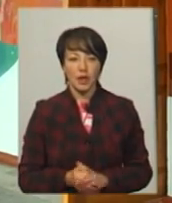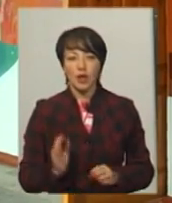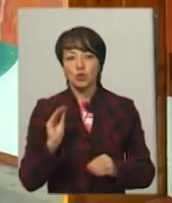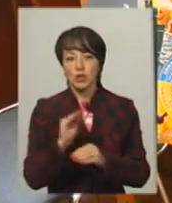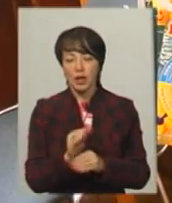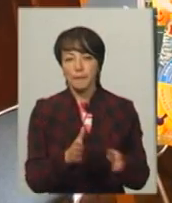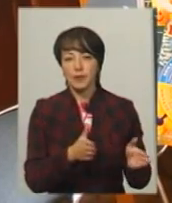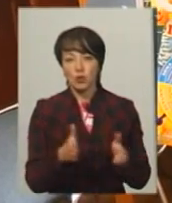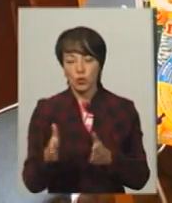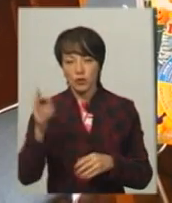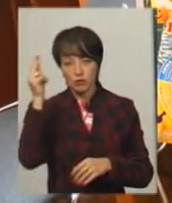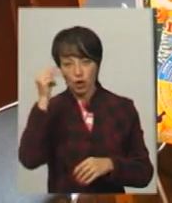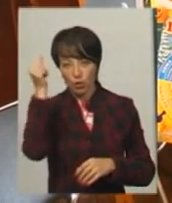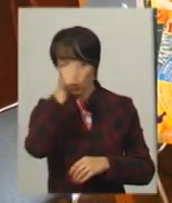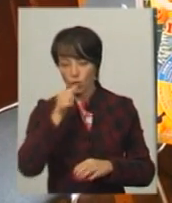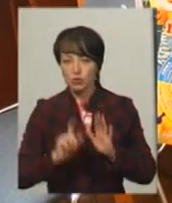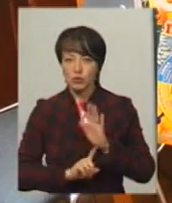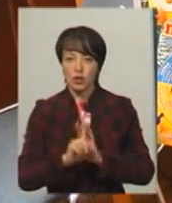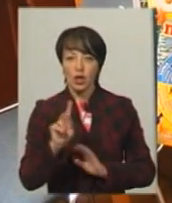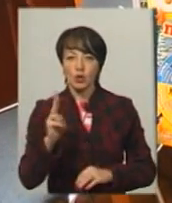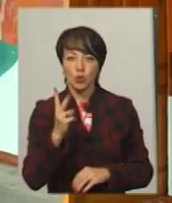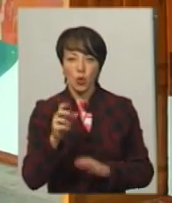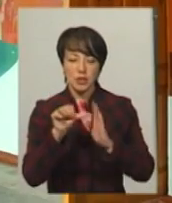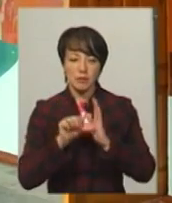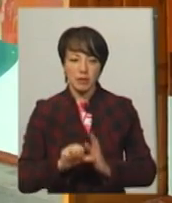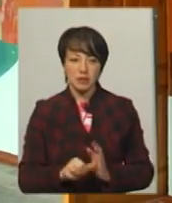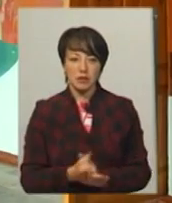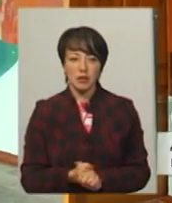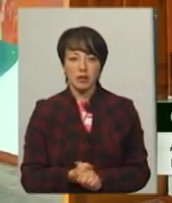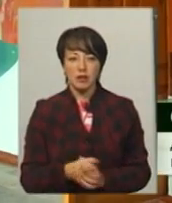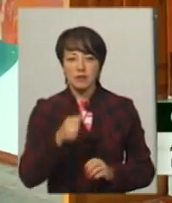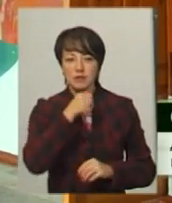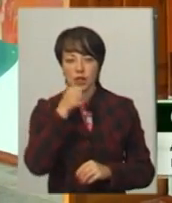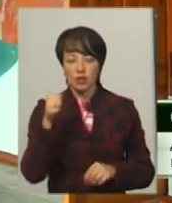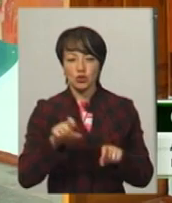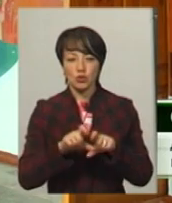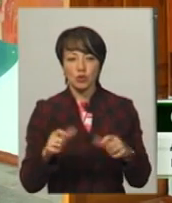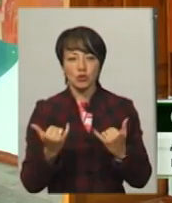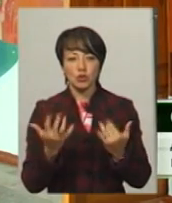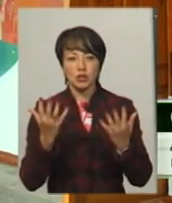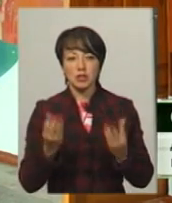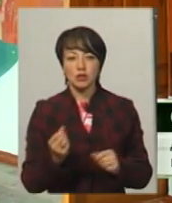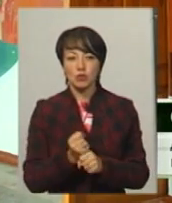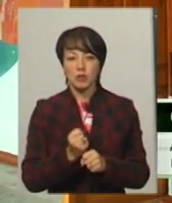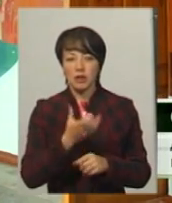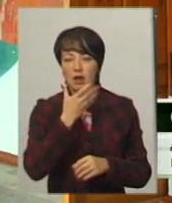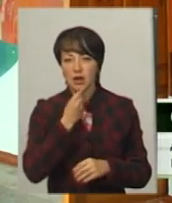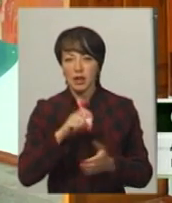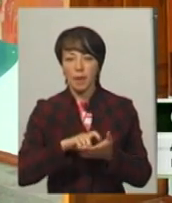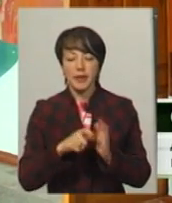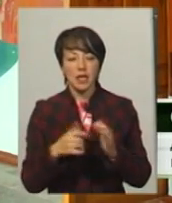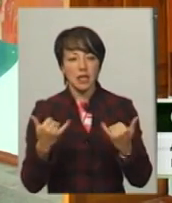що підготовку до навчального року розпочали ще з другого семестру. В старшій школі ми на сьогоднішній день зробили гарний кабінет